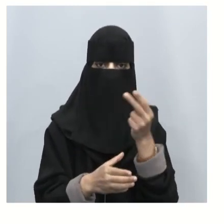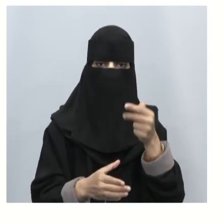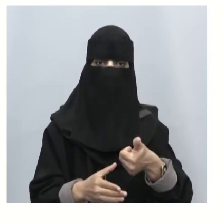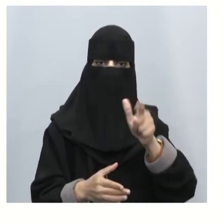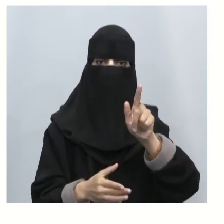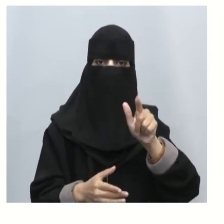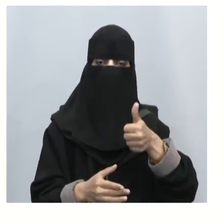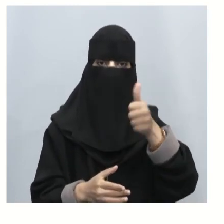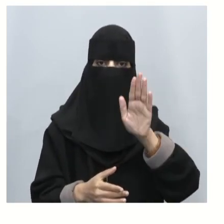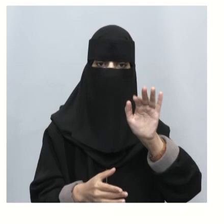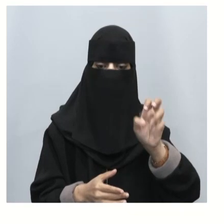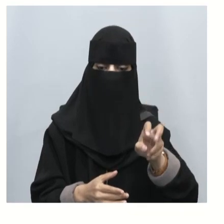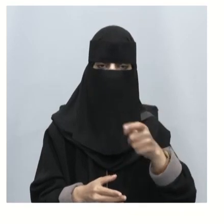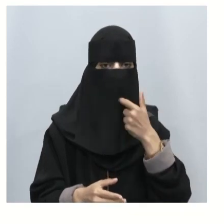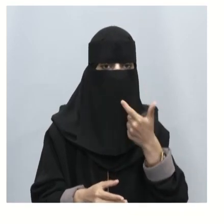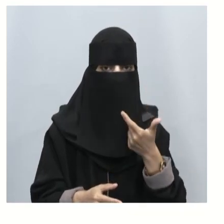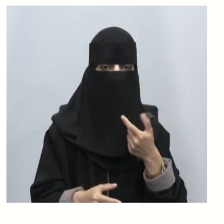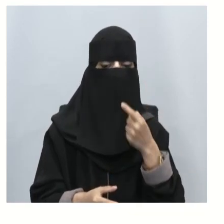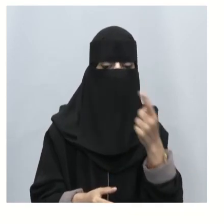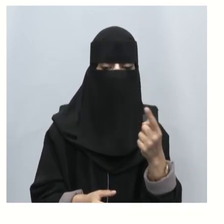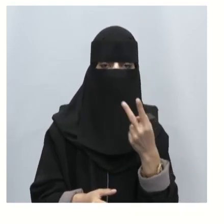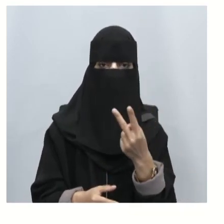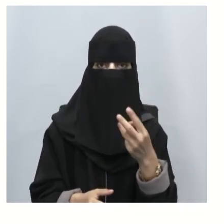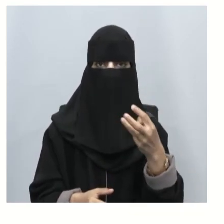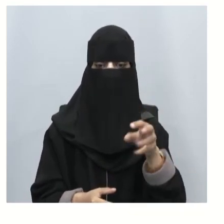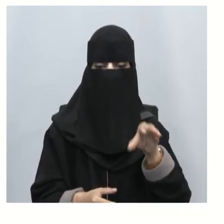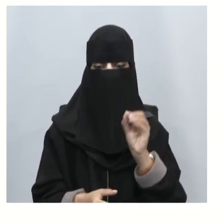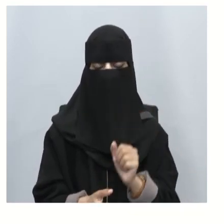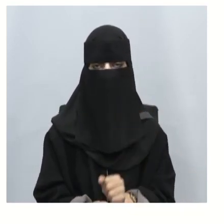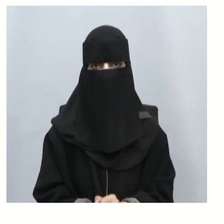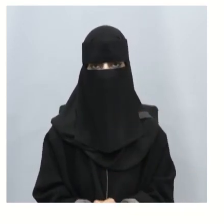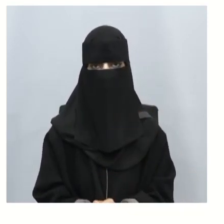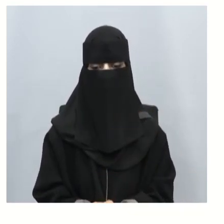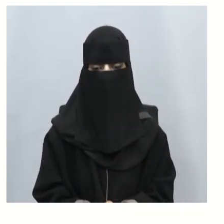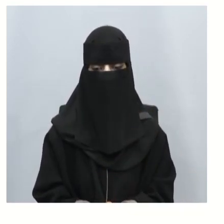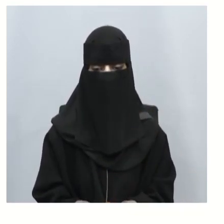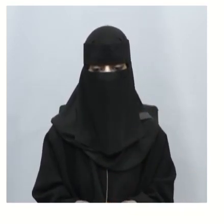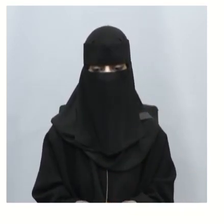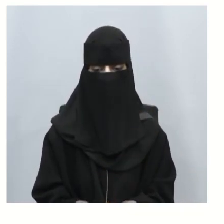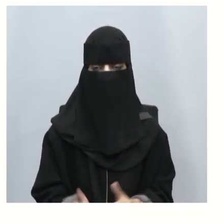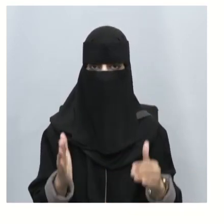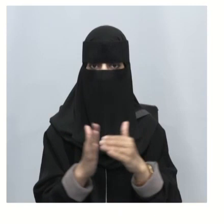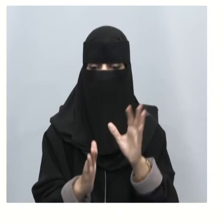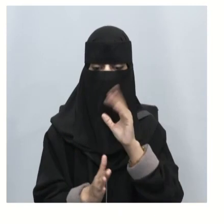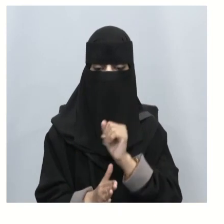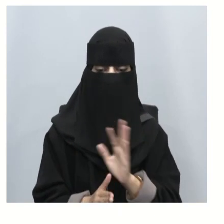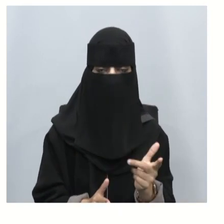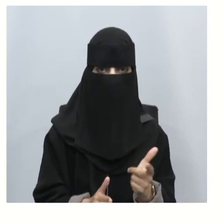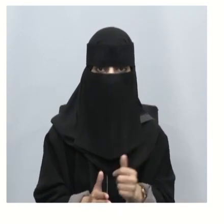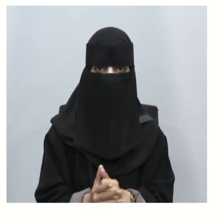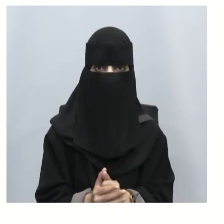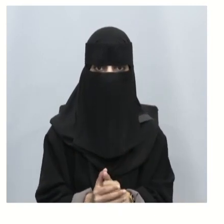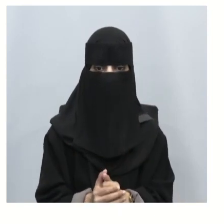العباسيه وهي عام 132 للهجره وانتهى العصر العباسي